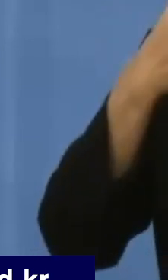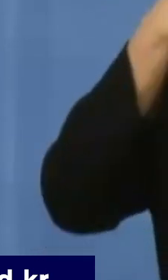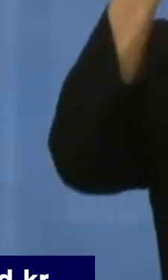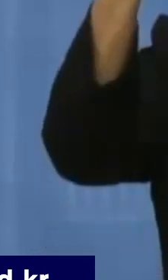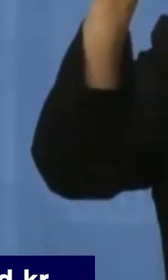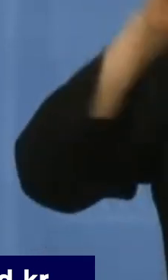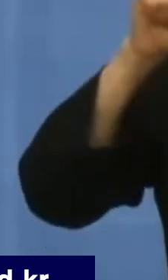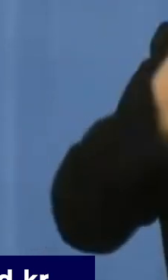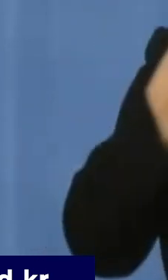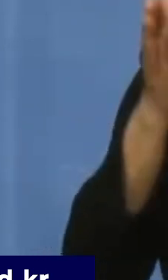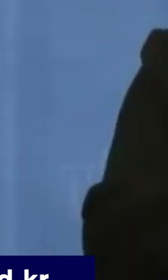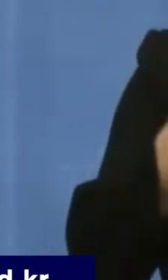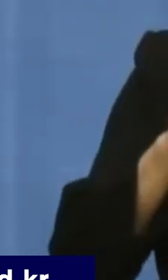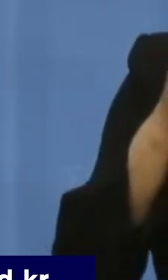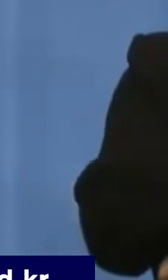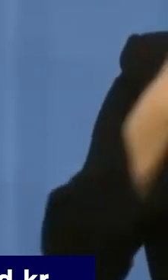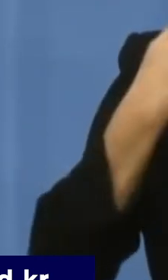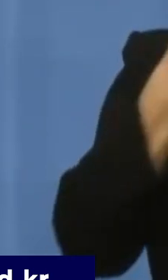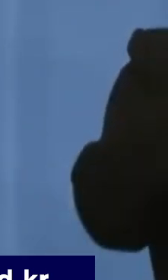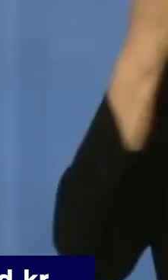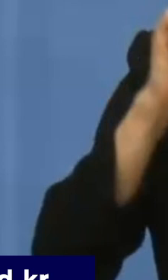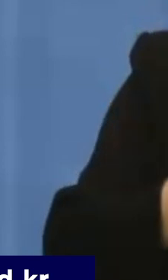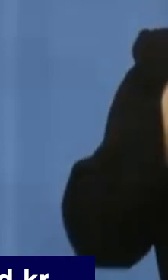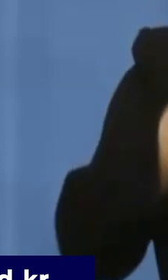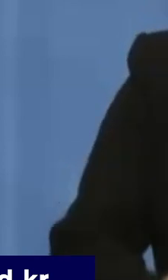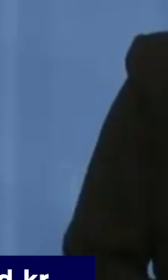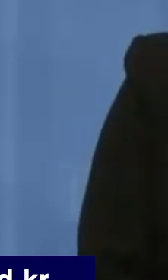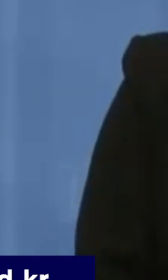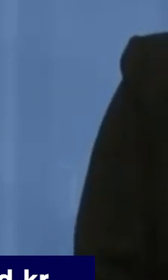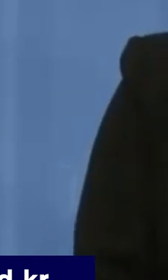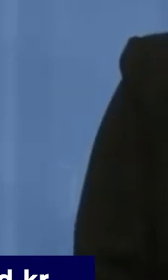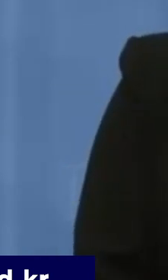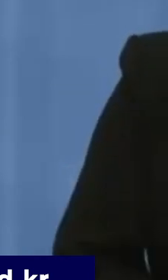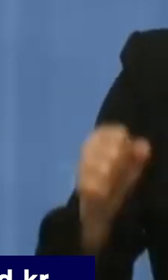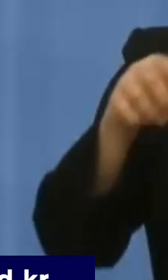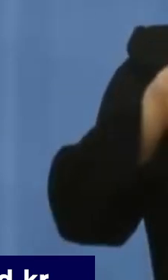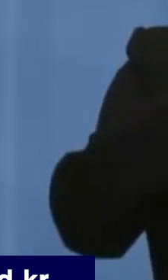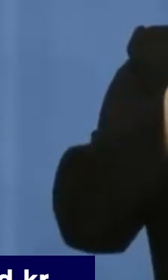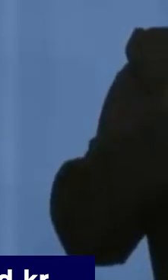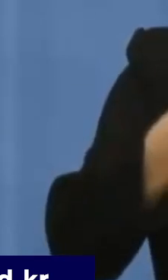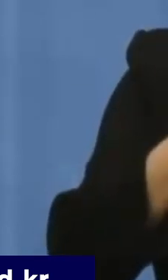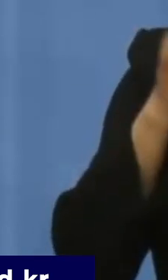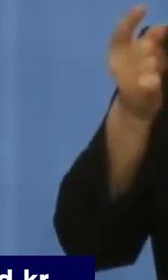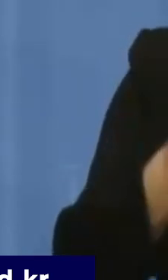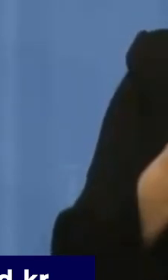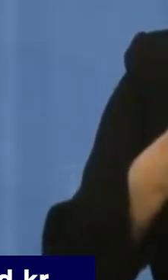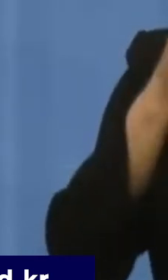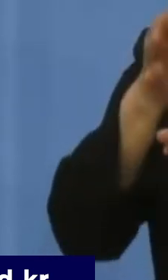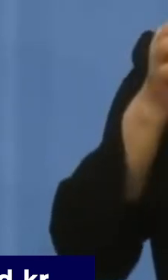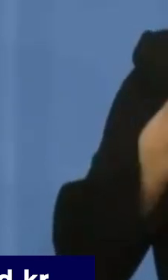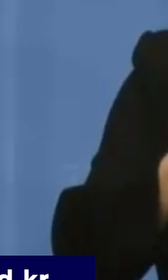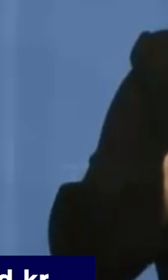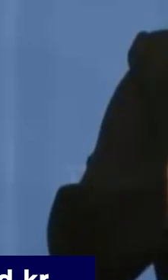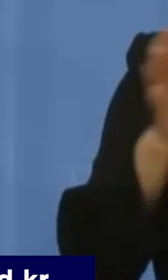씨의 공모 여부는 충분한 증거와 정황이 드러났습니다. 조직적인 시세 조종을 통한 자본시장 혼란